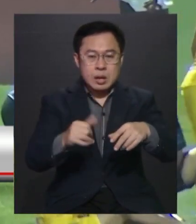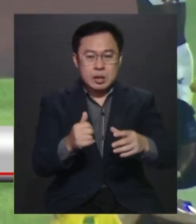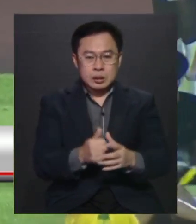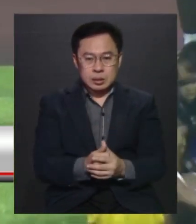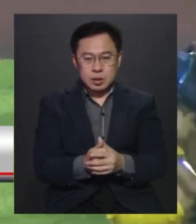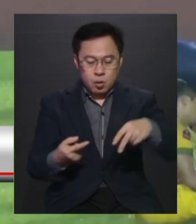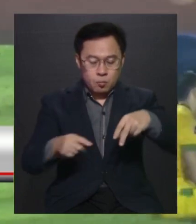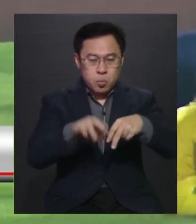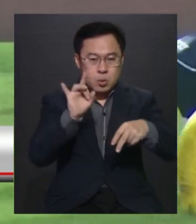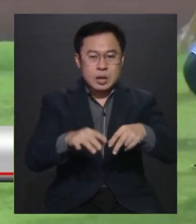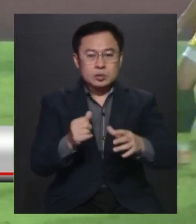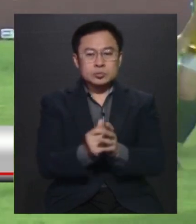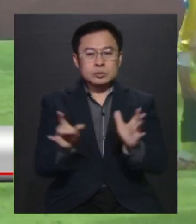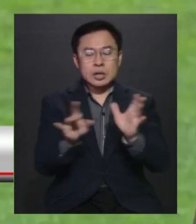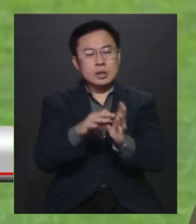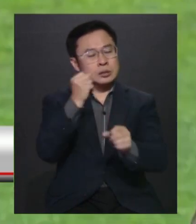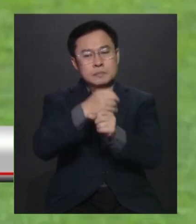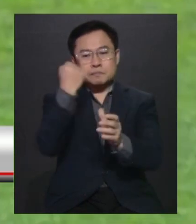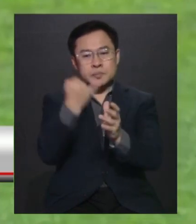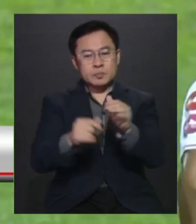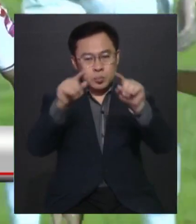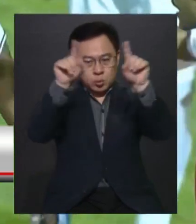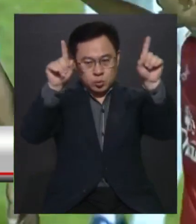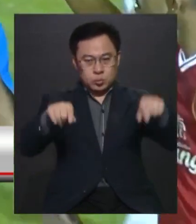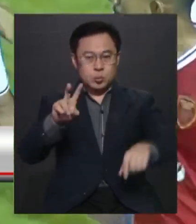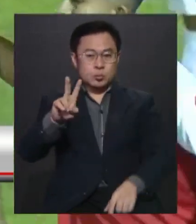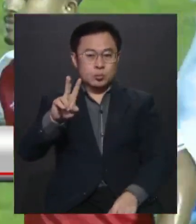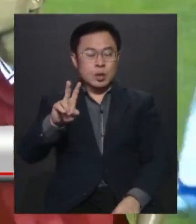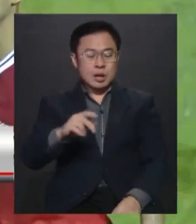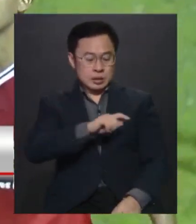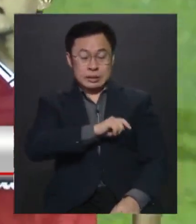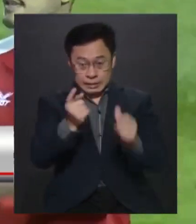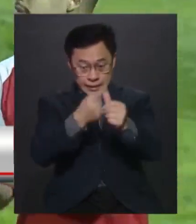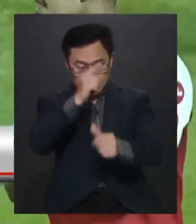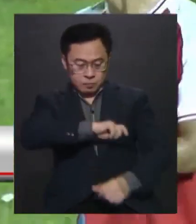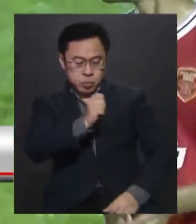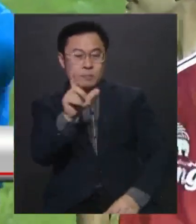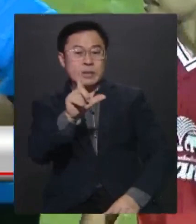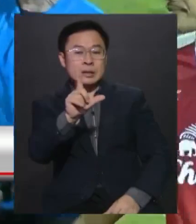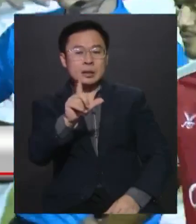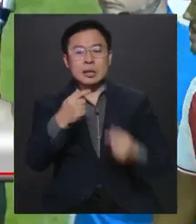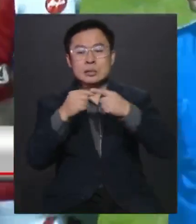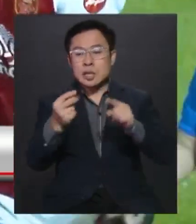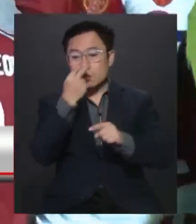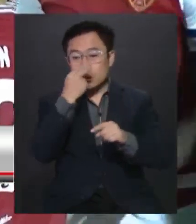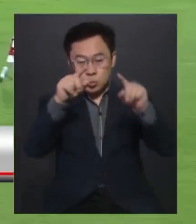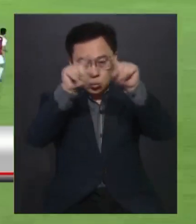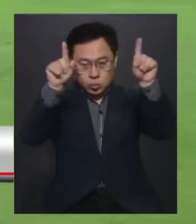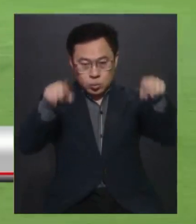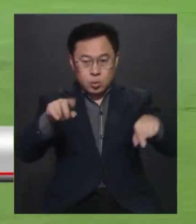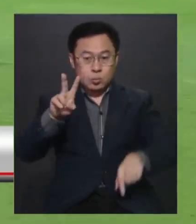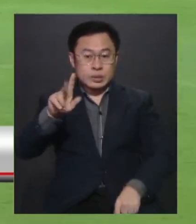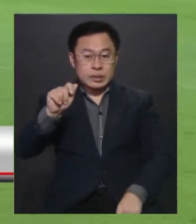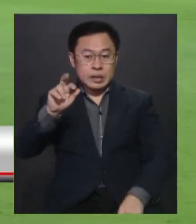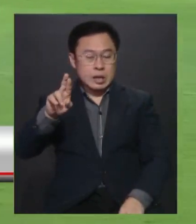างสนามเองครับกลายเป็นฟาวหนักแล้วผู้สินเช็คจอ VR เปลี่ยนจากใบเหลืองเป็นใบแดงครับทำให้เทโรเหลือ10คนโอ้โหจากที่